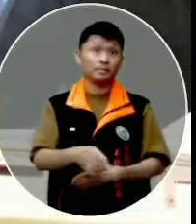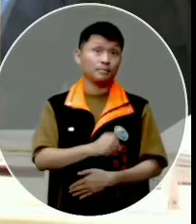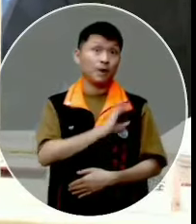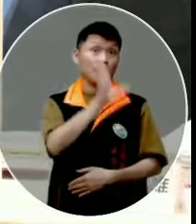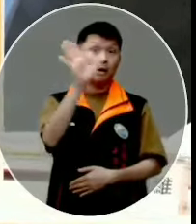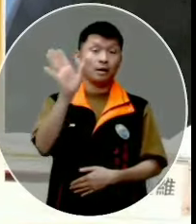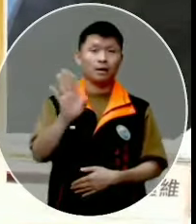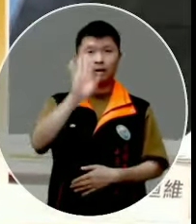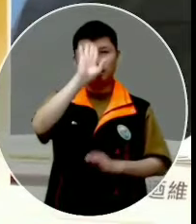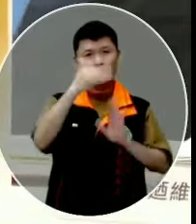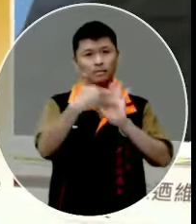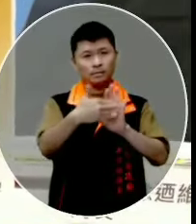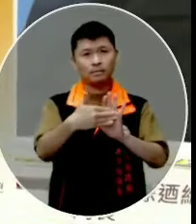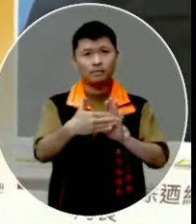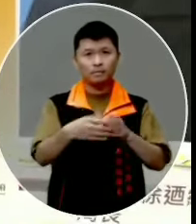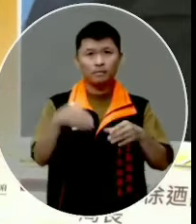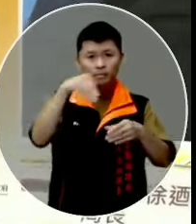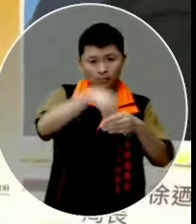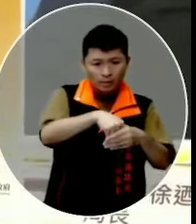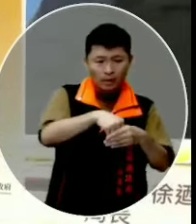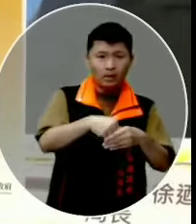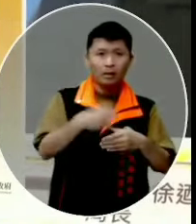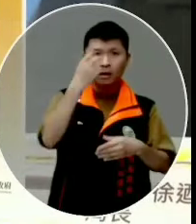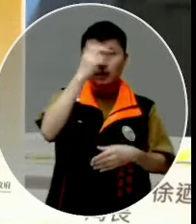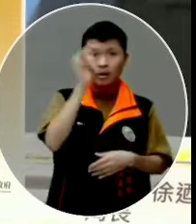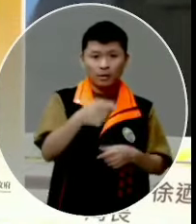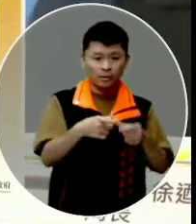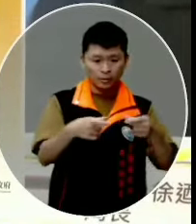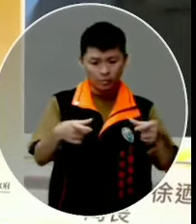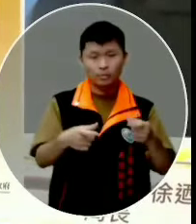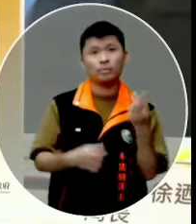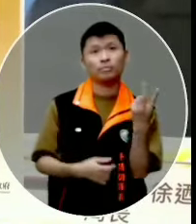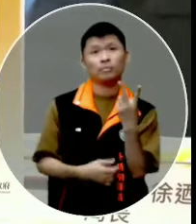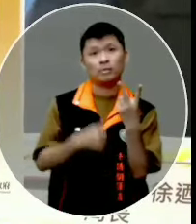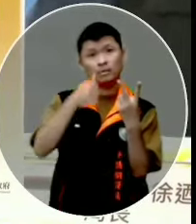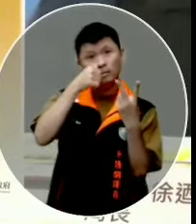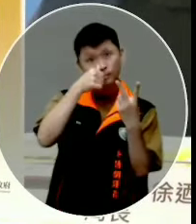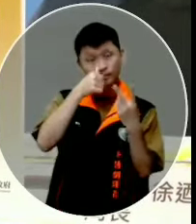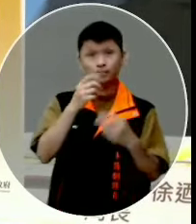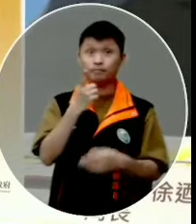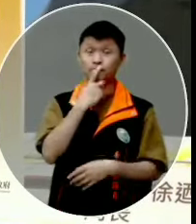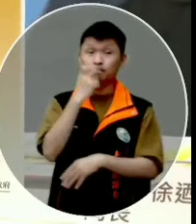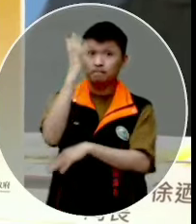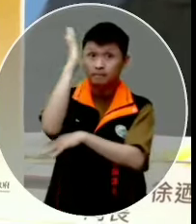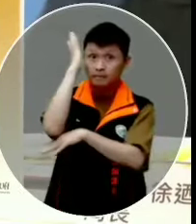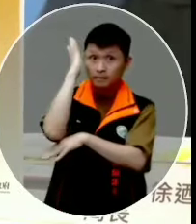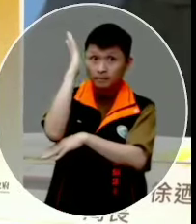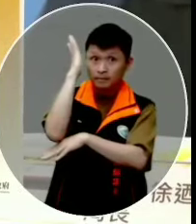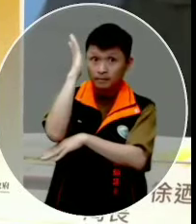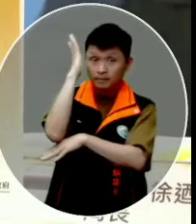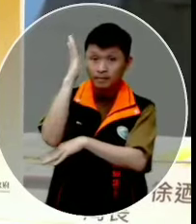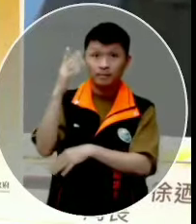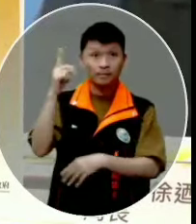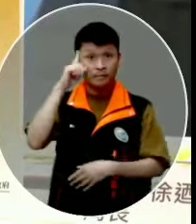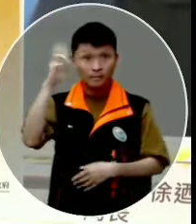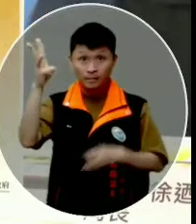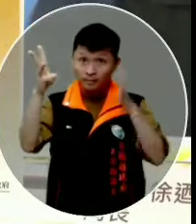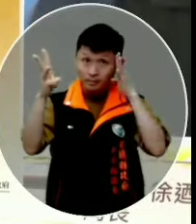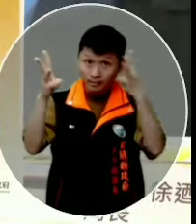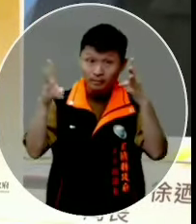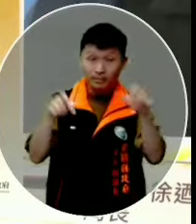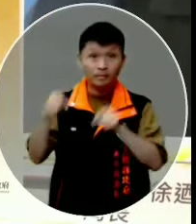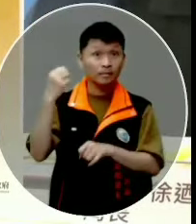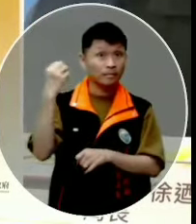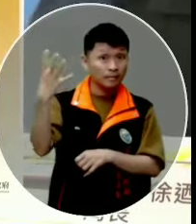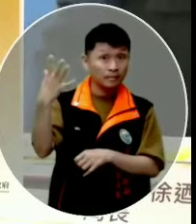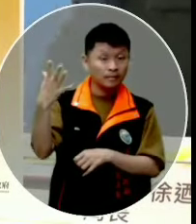内只有2支快筛4剂。那但依照中央的3+4的方案，